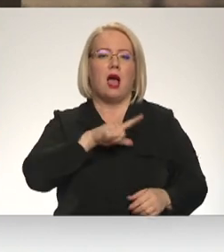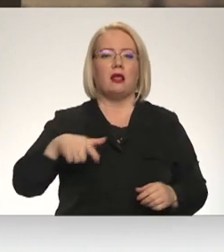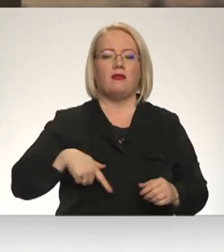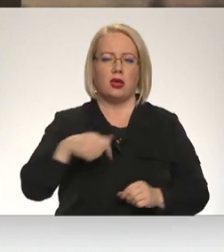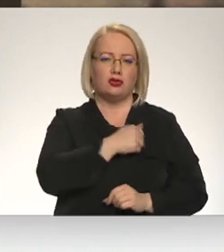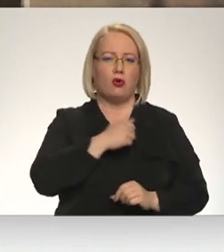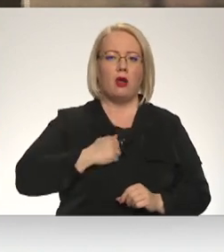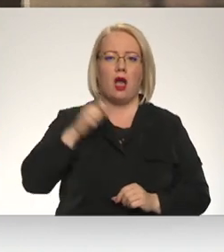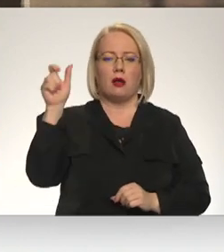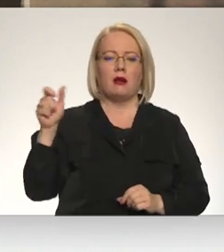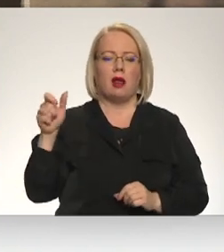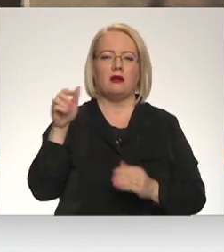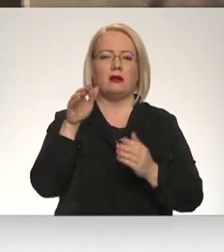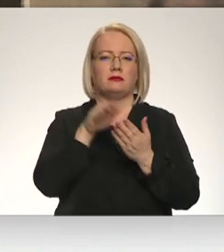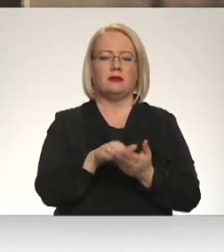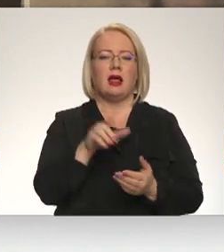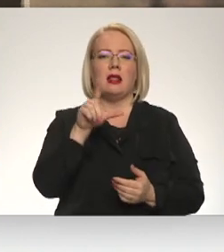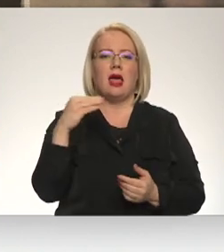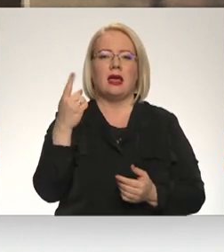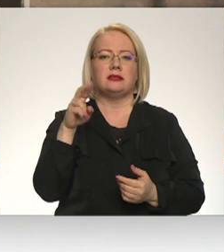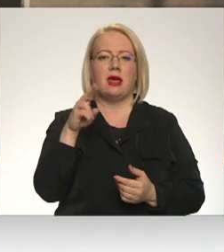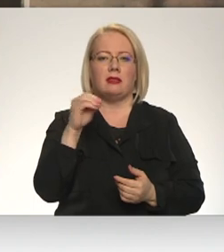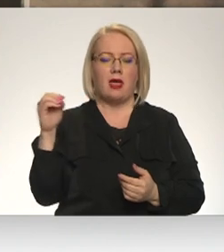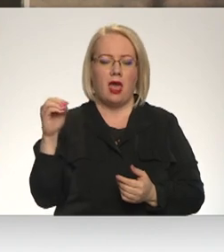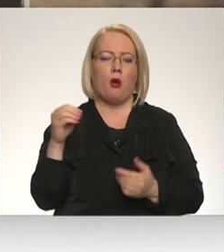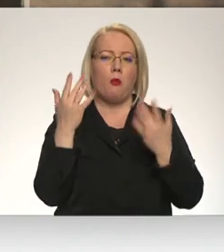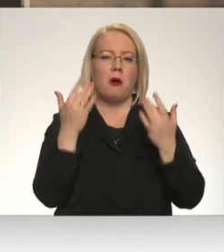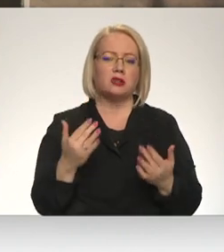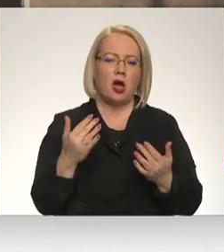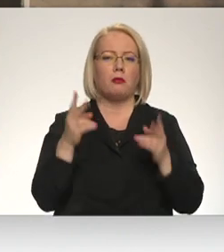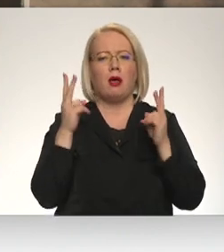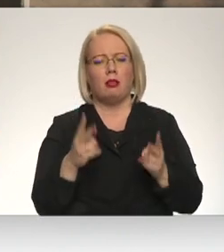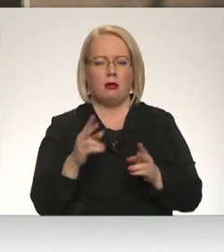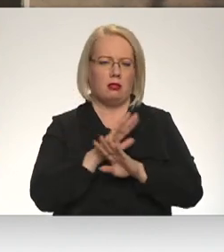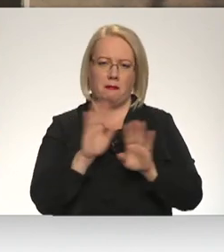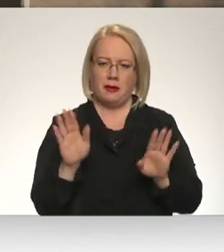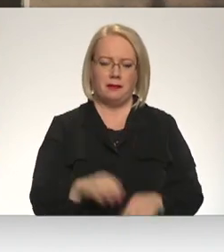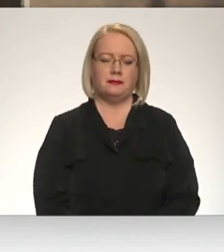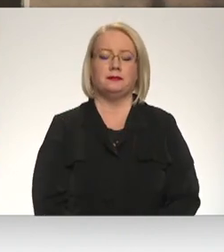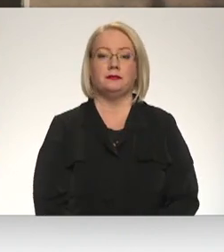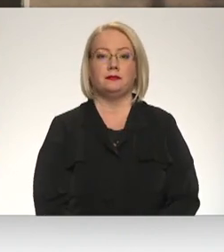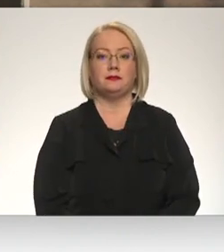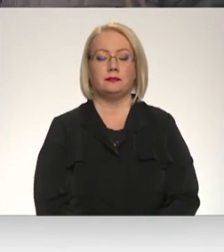kapos Lestenē. Leģionāru pieminēšana šoreiz noritēja bez starpgadījumiem. Turpina Madara Līdzīte.